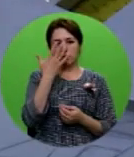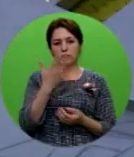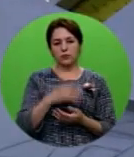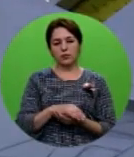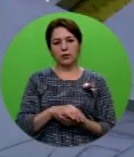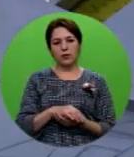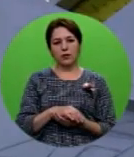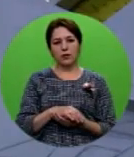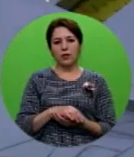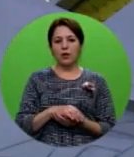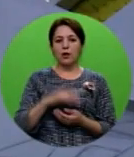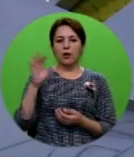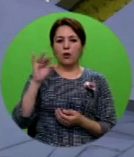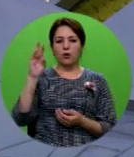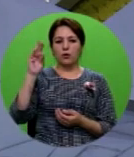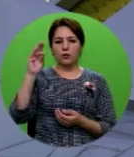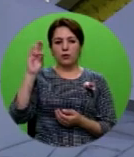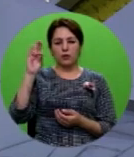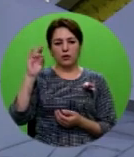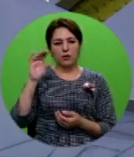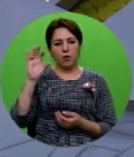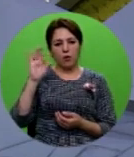данной орнаментальной композиции.